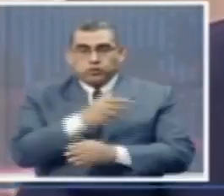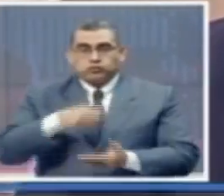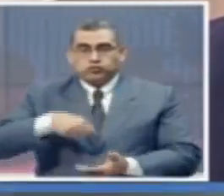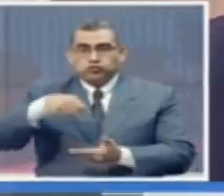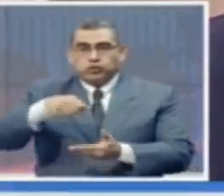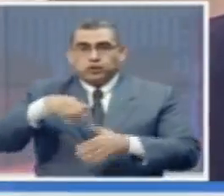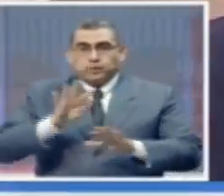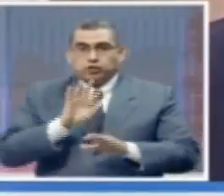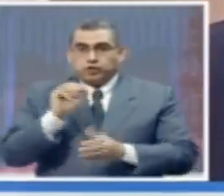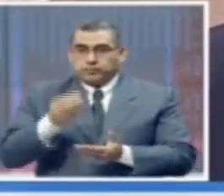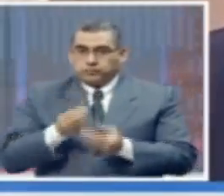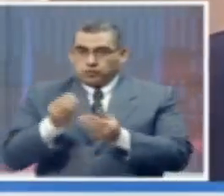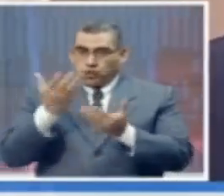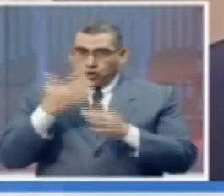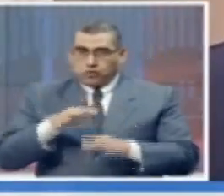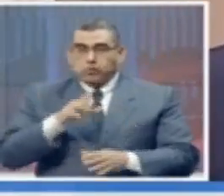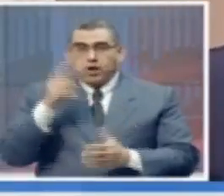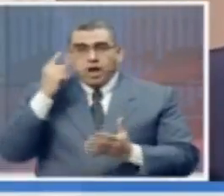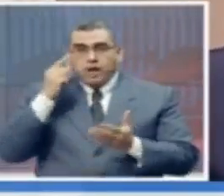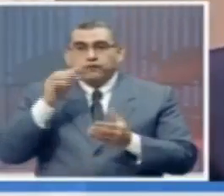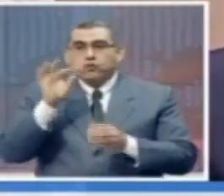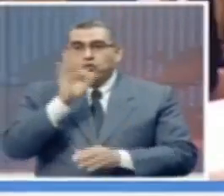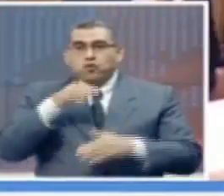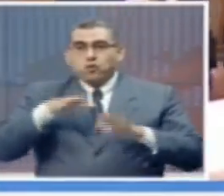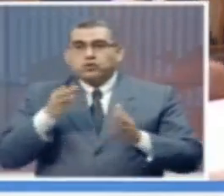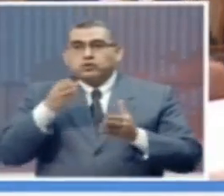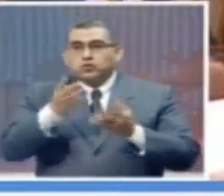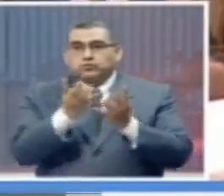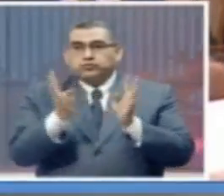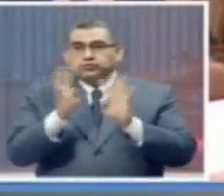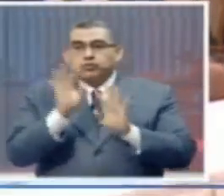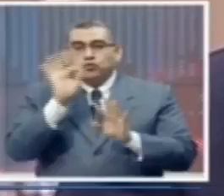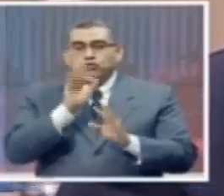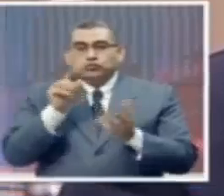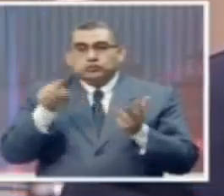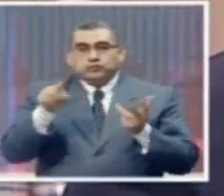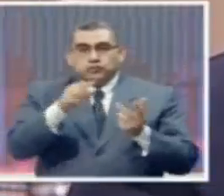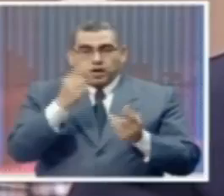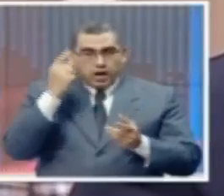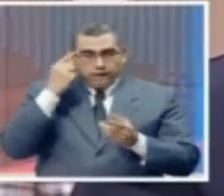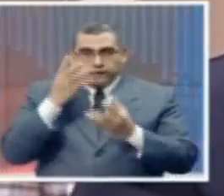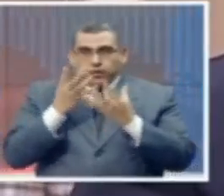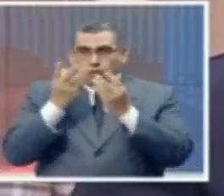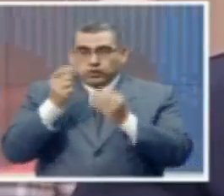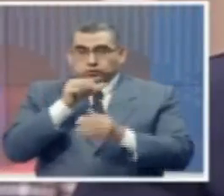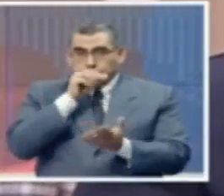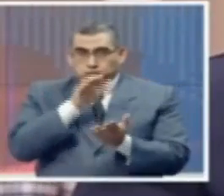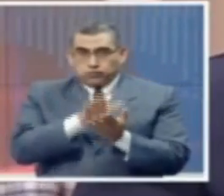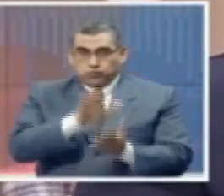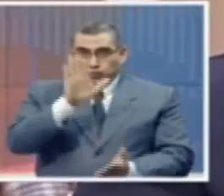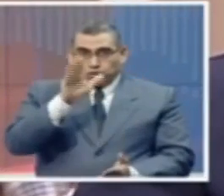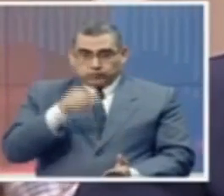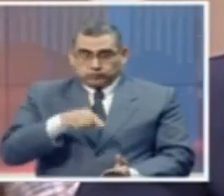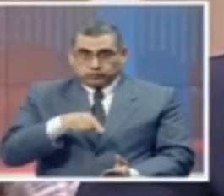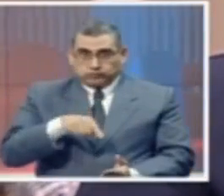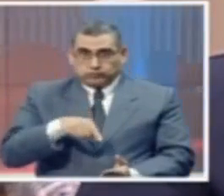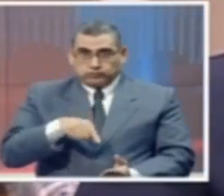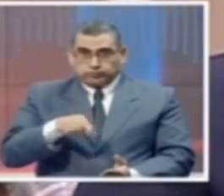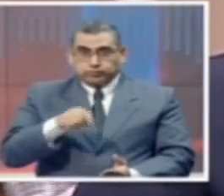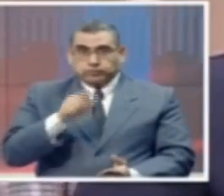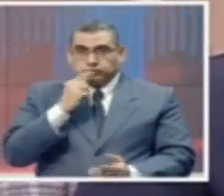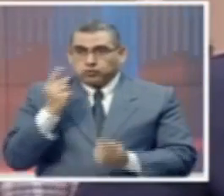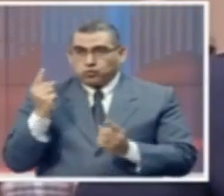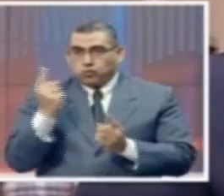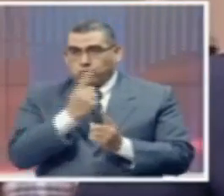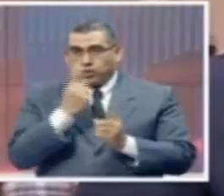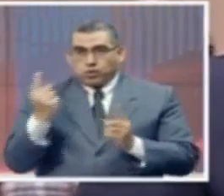البرلمانية وتعرفوا على أماكن جلوسهم داخل القاعة. إن شاء الله أداء القسم هيبقى بالتناوب ما